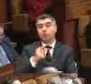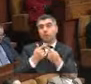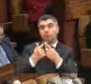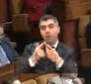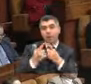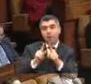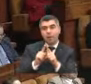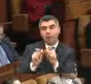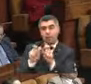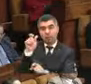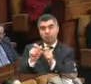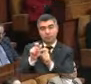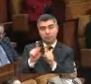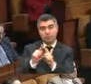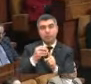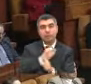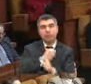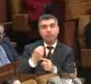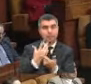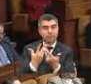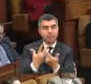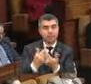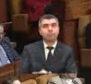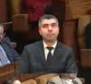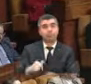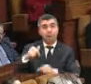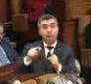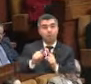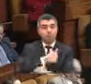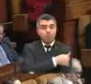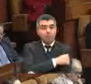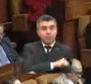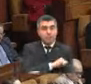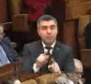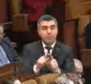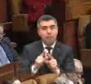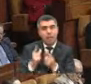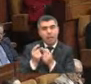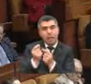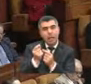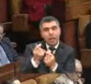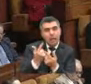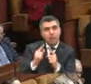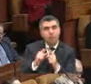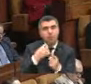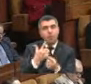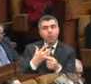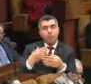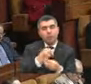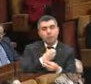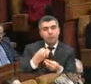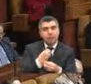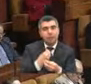البشرية، لأن كنلقاو مستشفيات فيهم ممرضين أقل من مستوصفات، كنلقاو مستوصف حدا المستشفى فيه عدد